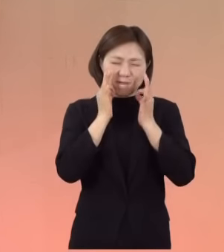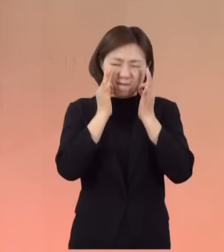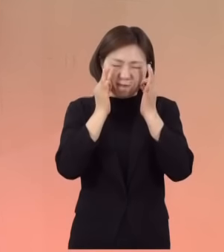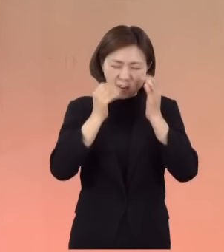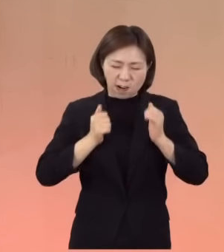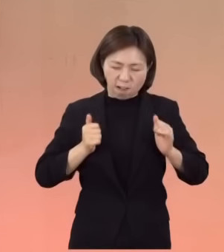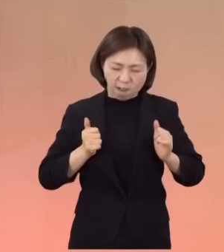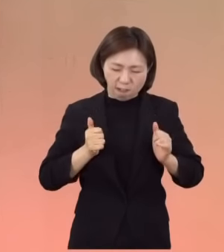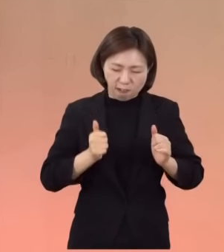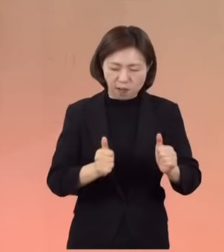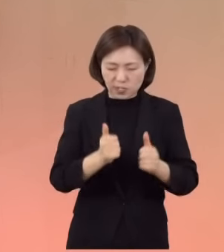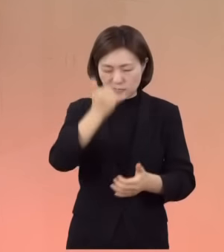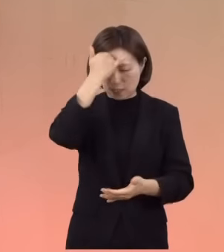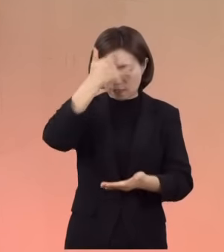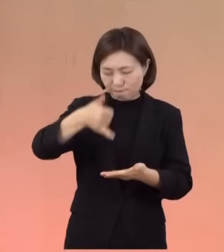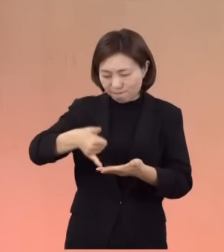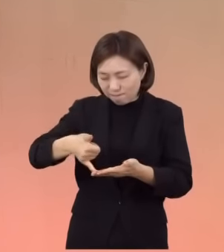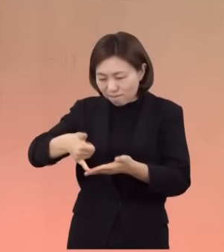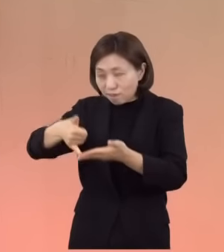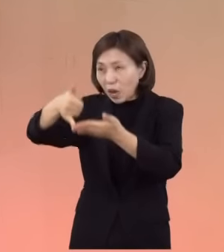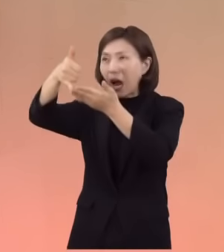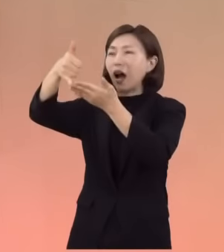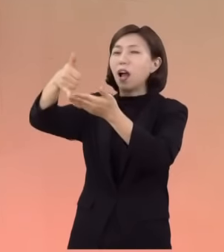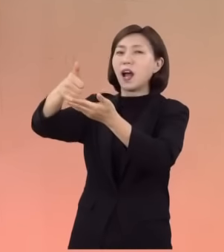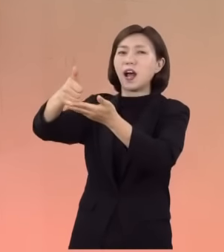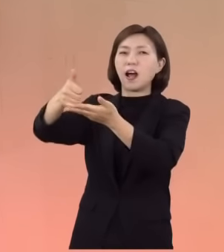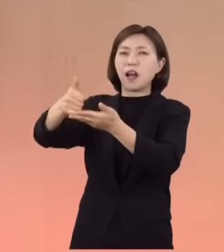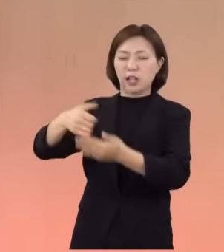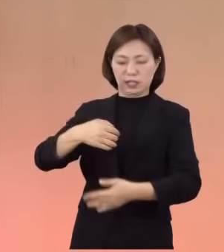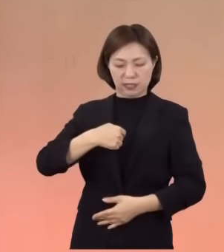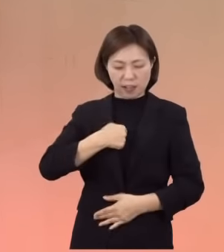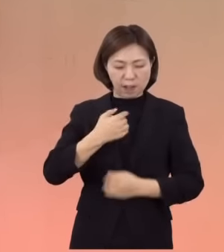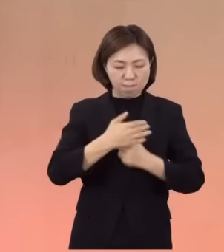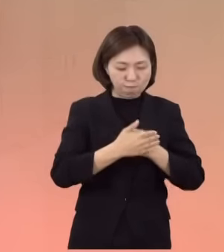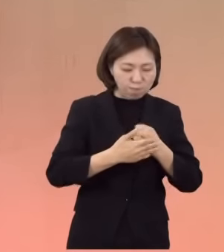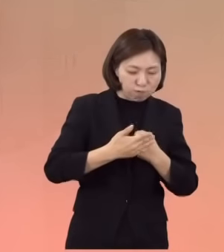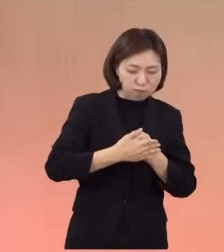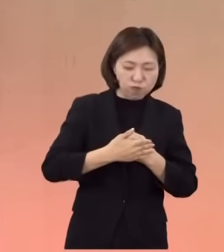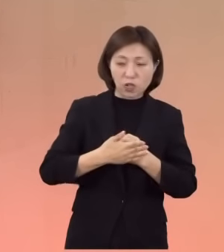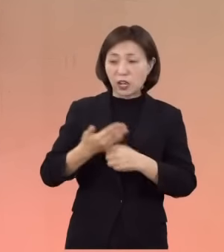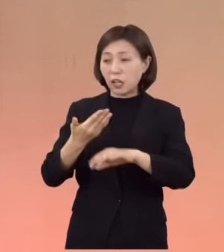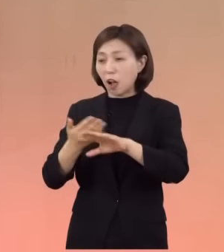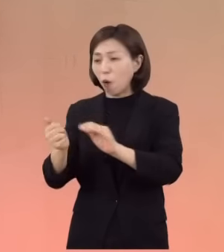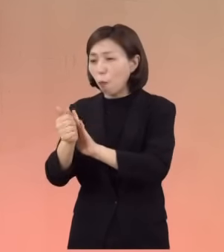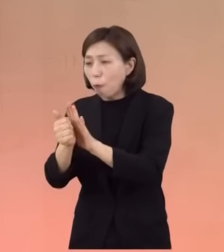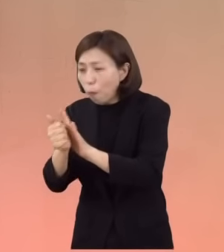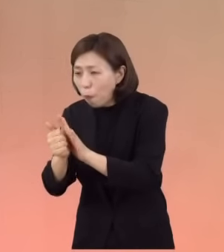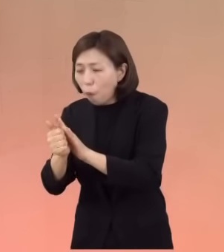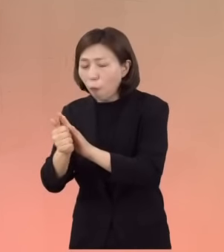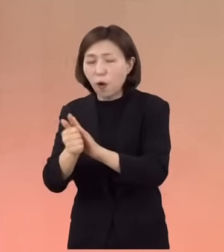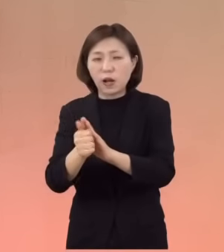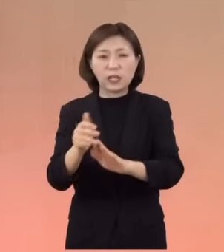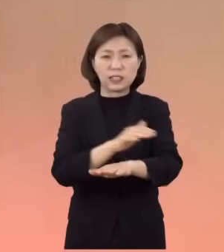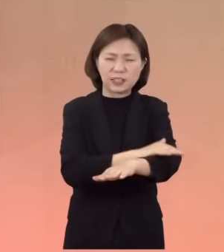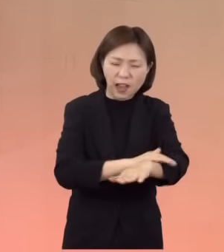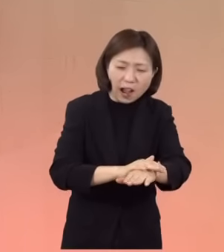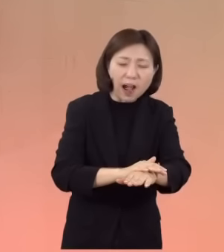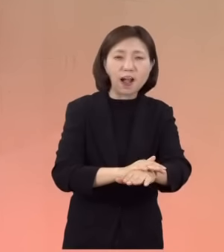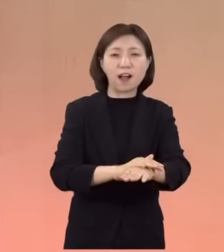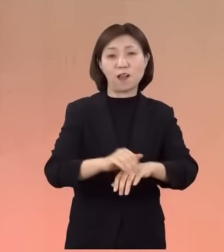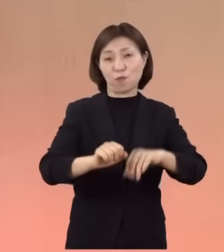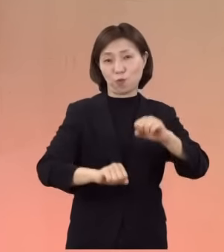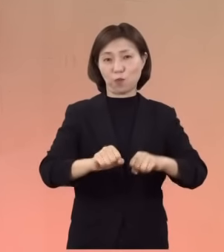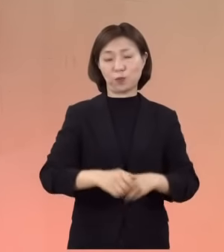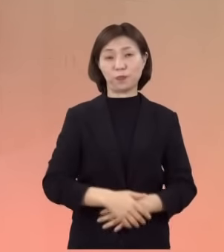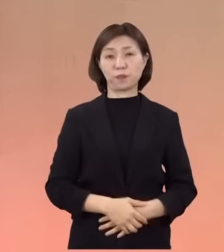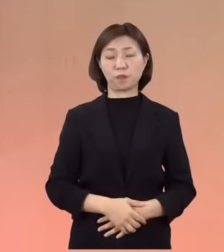타하고 공경을 다하여 자신도 위하고 남도 위하는 자리